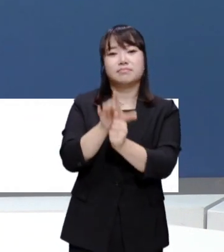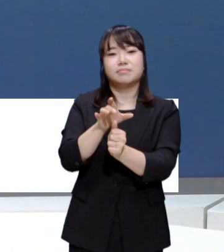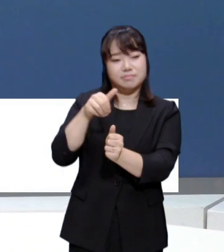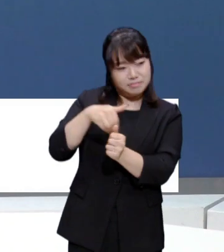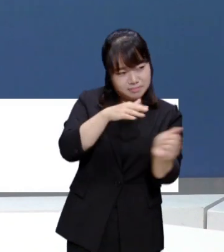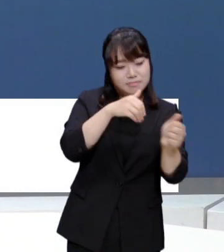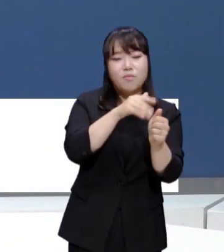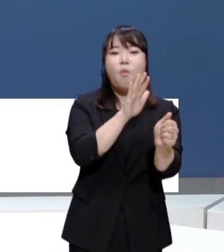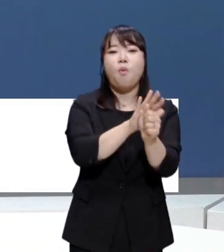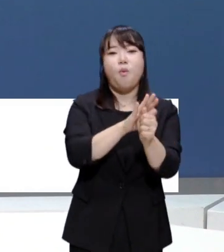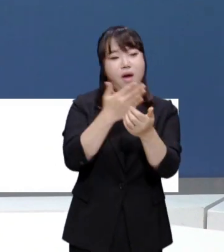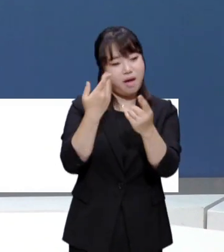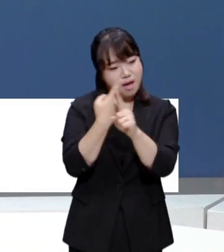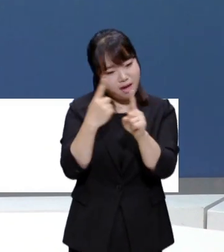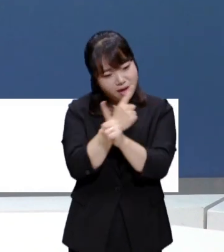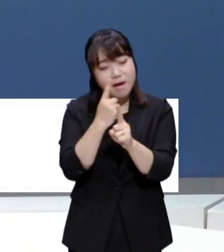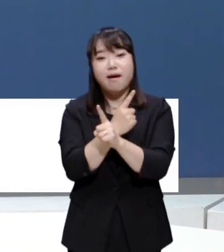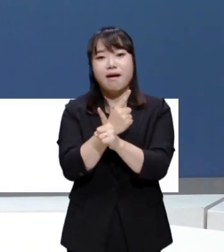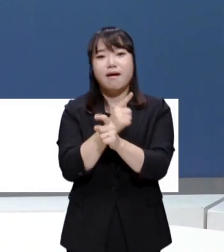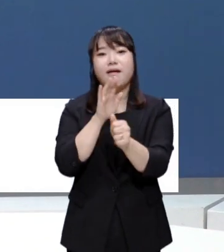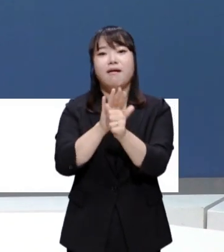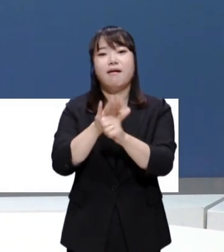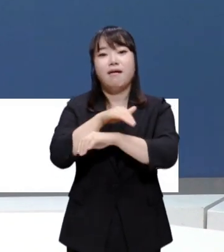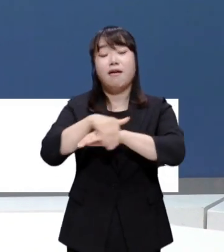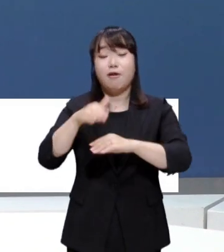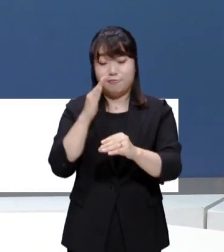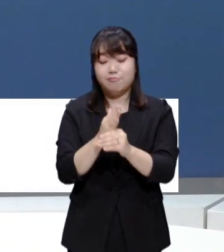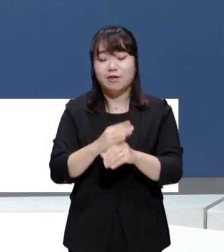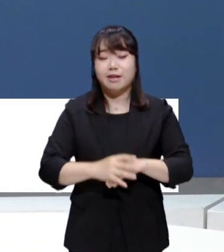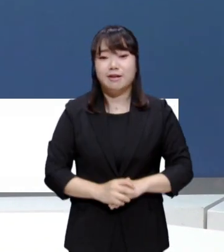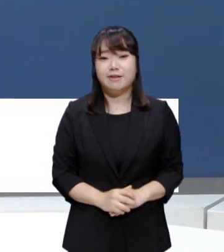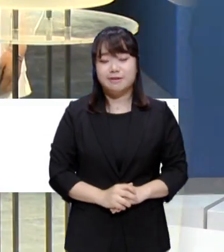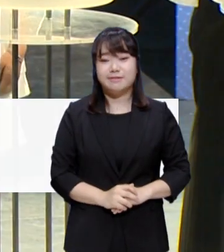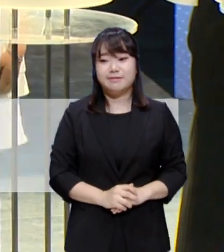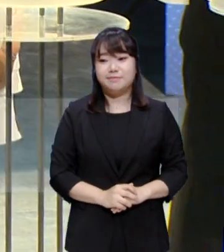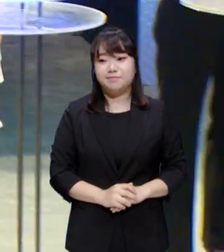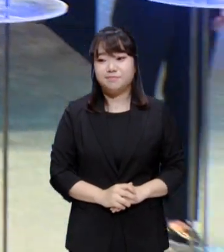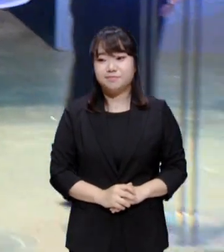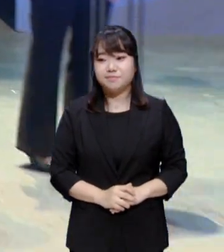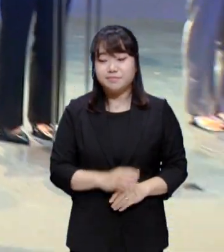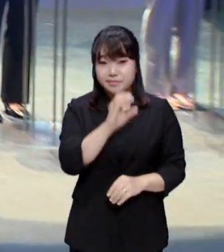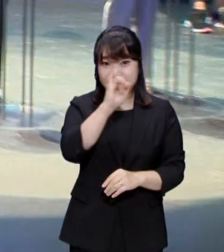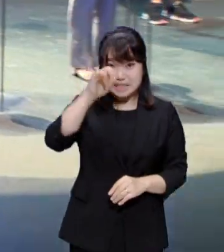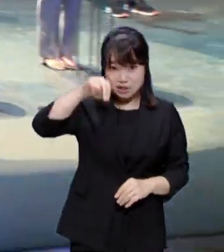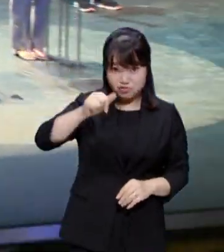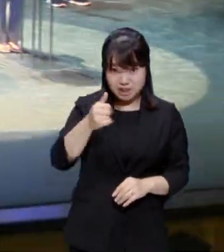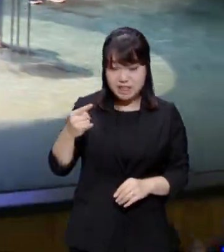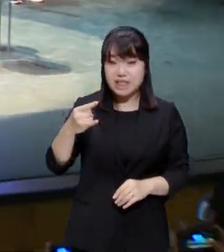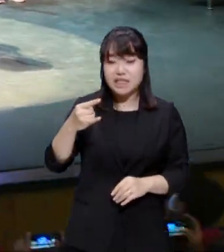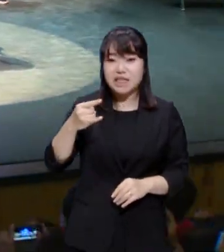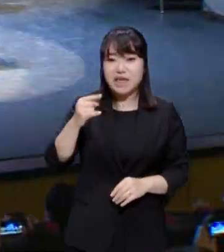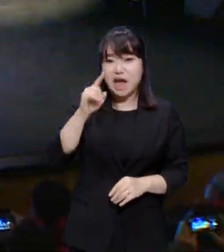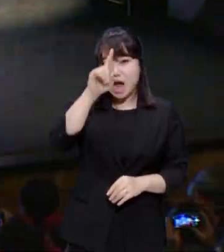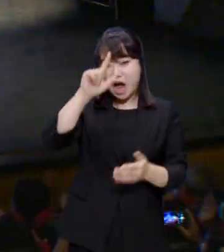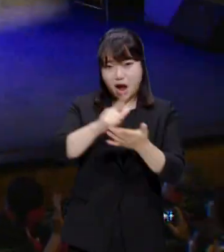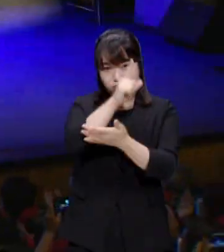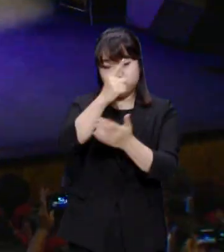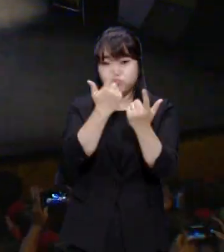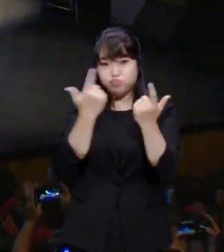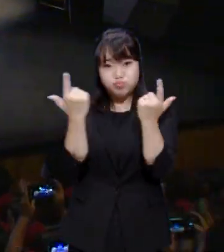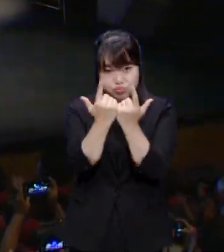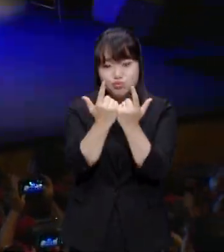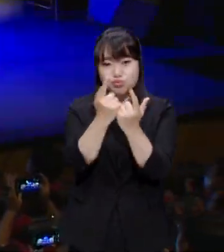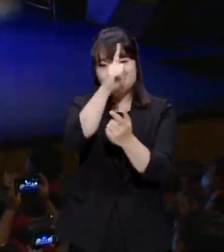생각이 돼서 재개발 재건축 지원단 지금 만들어졌고요. 이순희 강북구청장은 주거정책에 있어